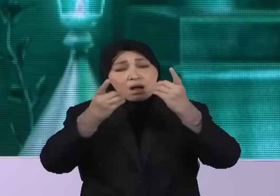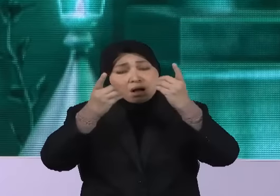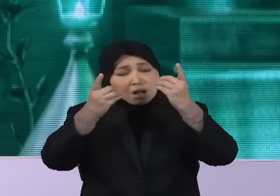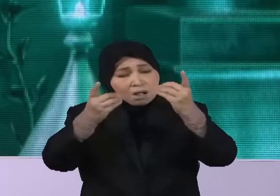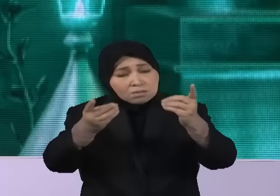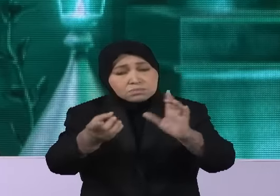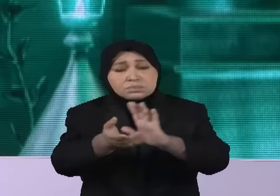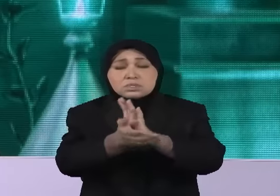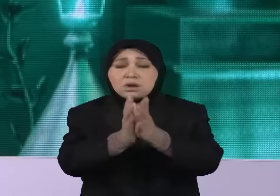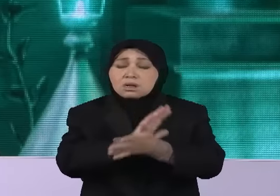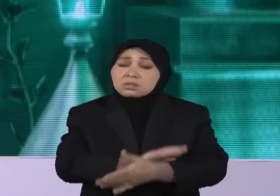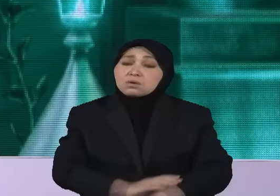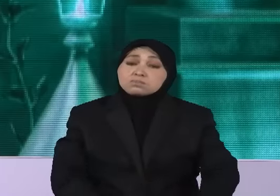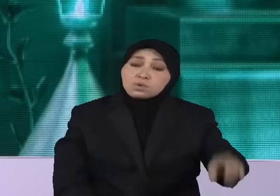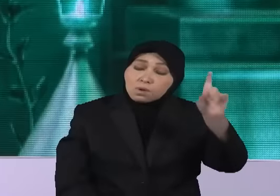إِثْمًا